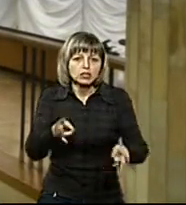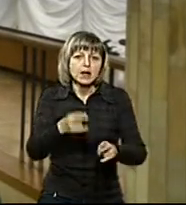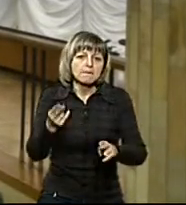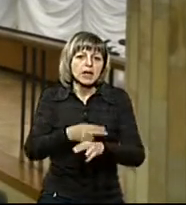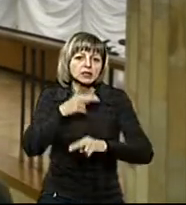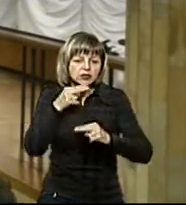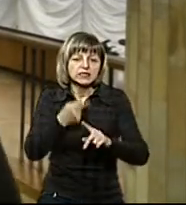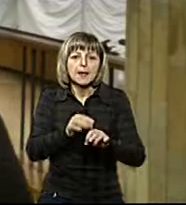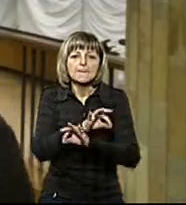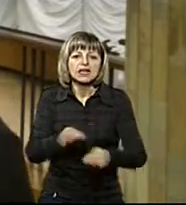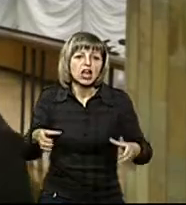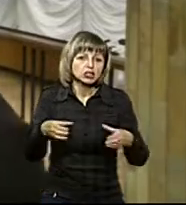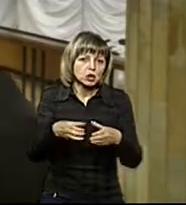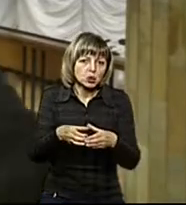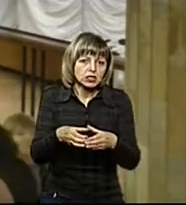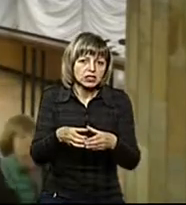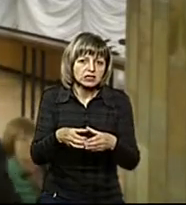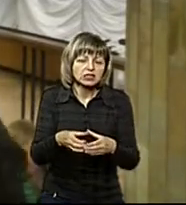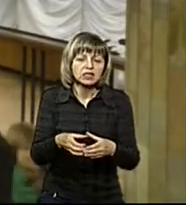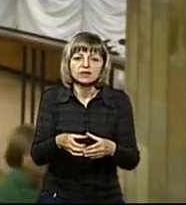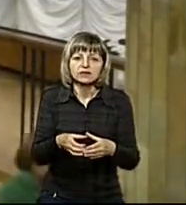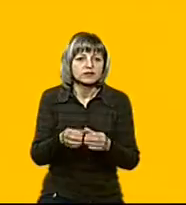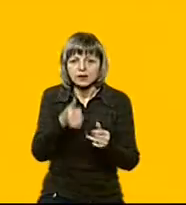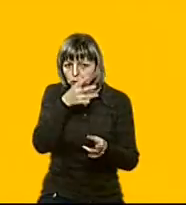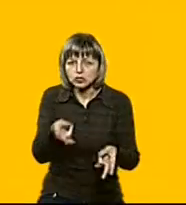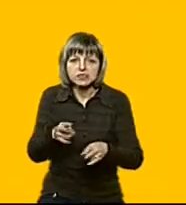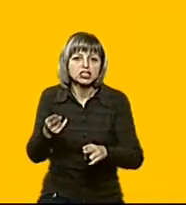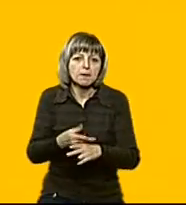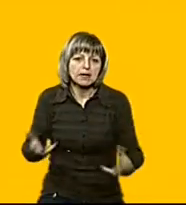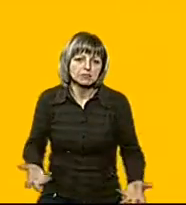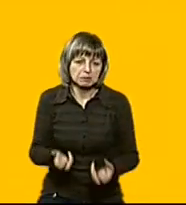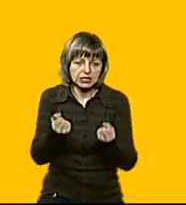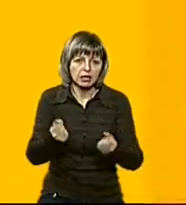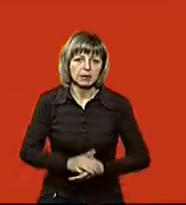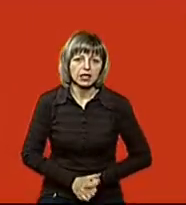цей прекрасний колектив без підтримки.